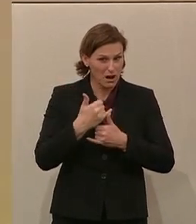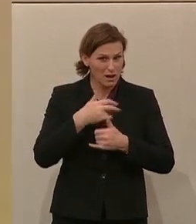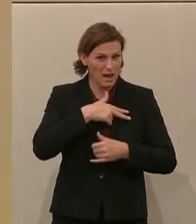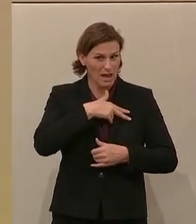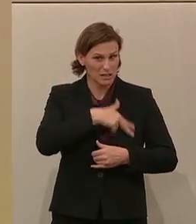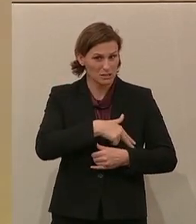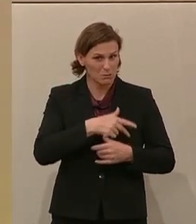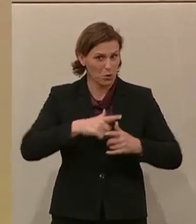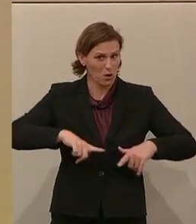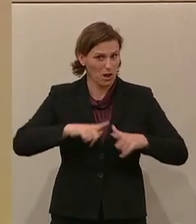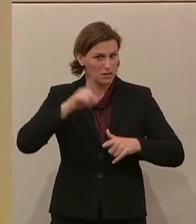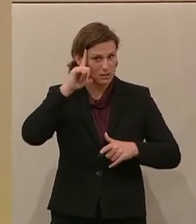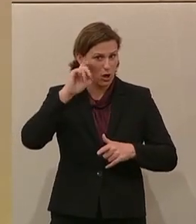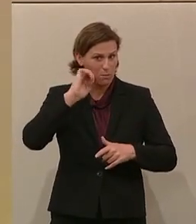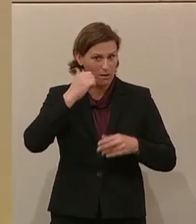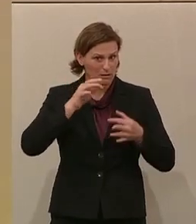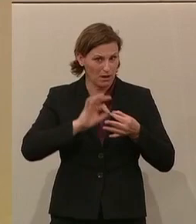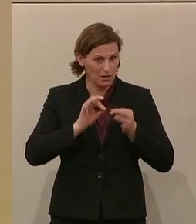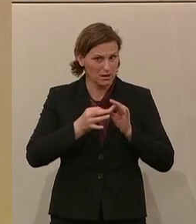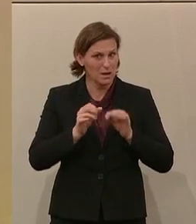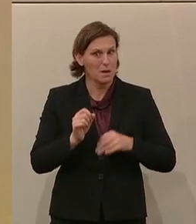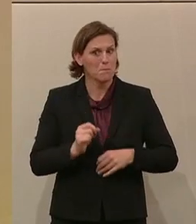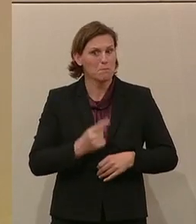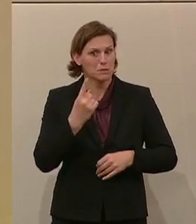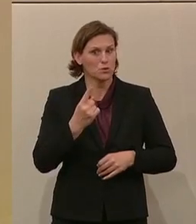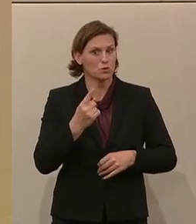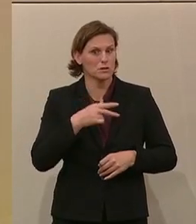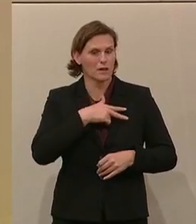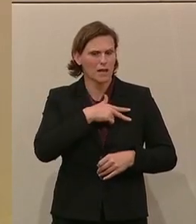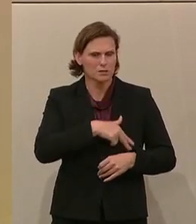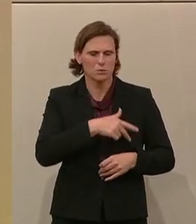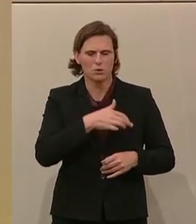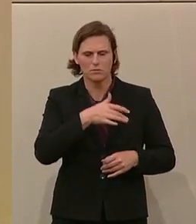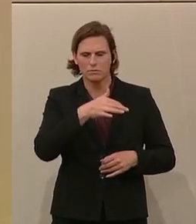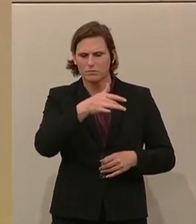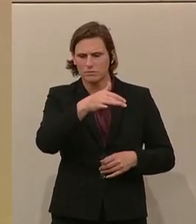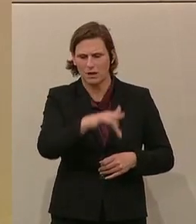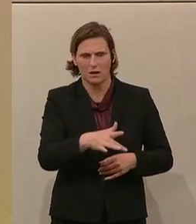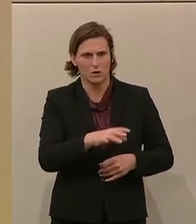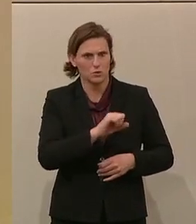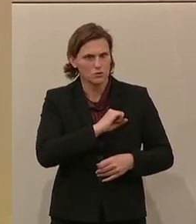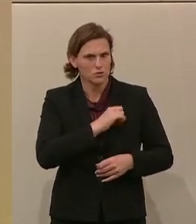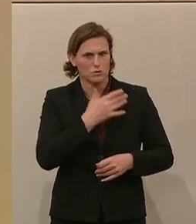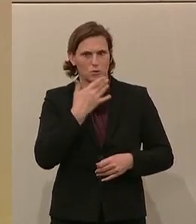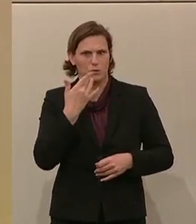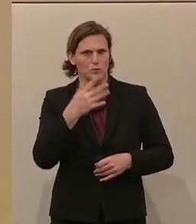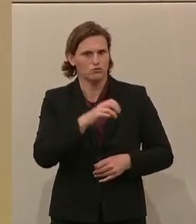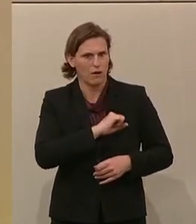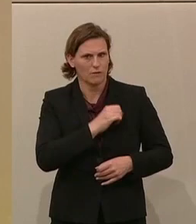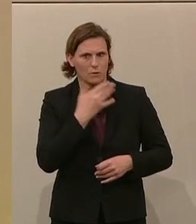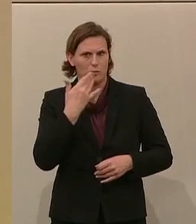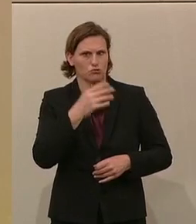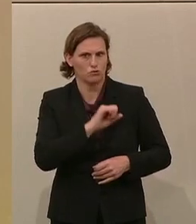SPÖ-Landeshauptleute in Kärnten, insbesondere der Herr Landeshauptmann Siemer, SPÖ und so weiter und so fort, die es nicht geschafft haben,